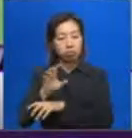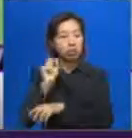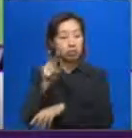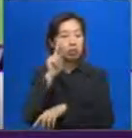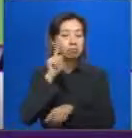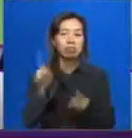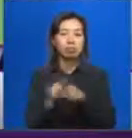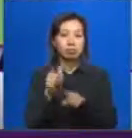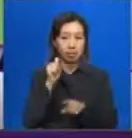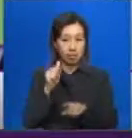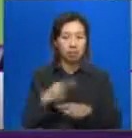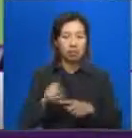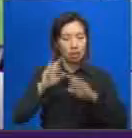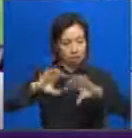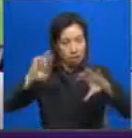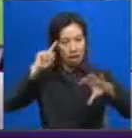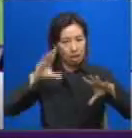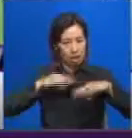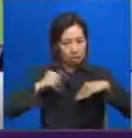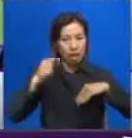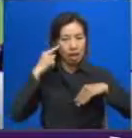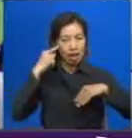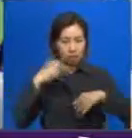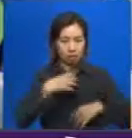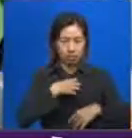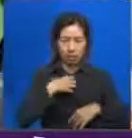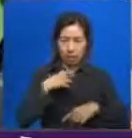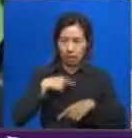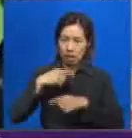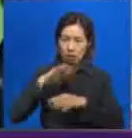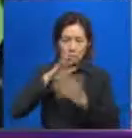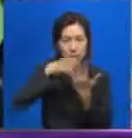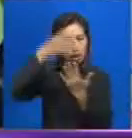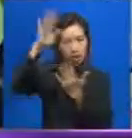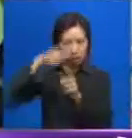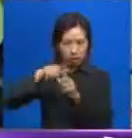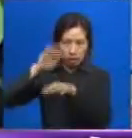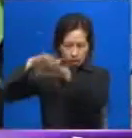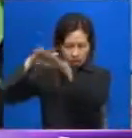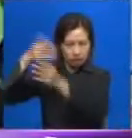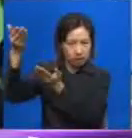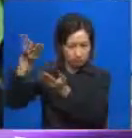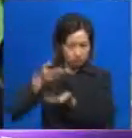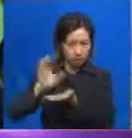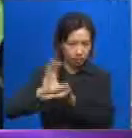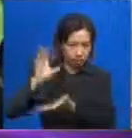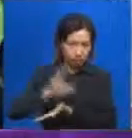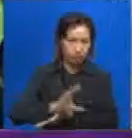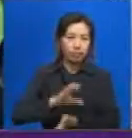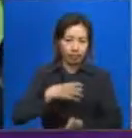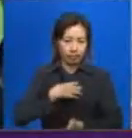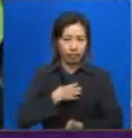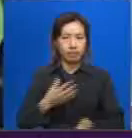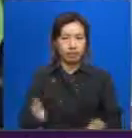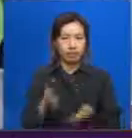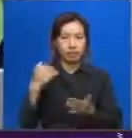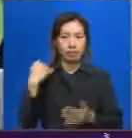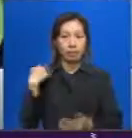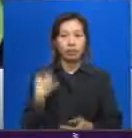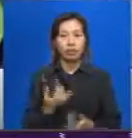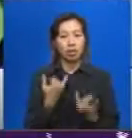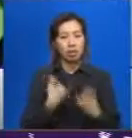ข้าใจและชักชวนต่างชาติให้กลับมาลงทุนในประเทศ องค์กรภาคเอกชนทั้ง7สถา